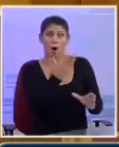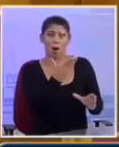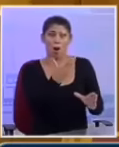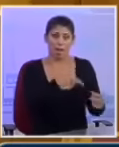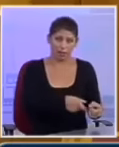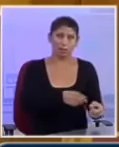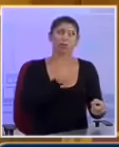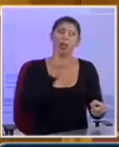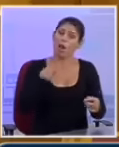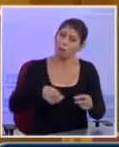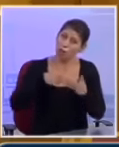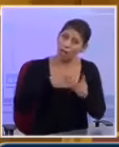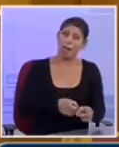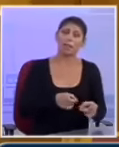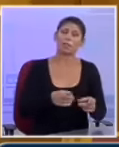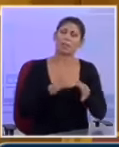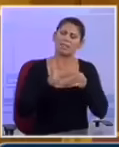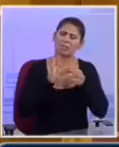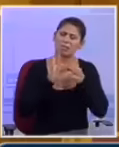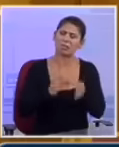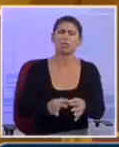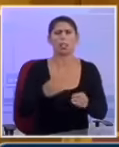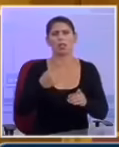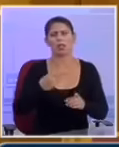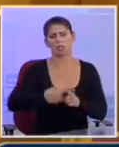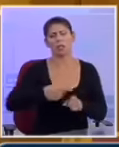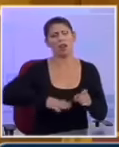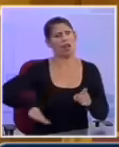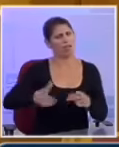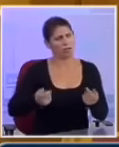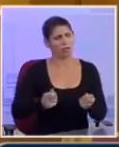έγκλημα. Αυτό το έγκλημα γίνεται συνεχώς στον τόπο αυτό.